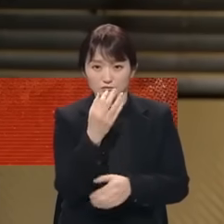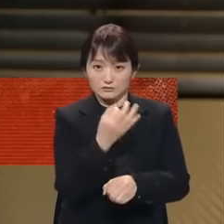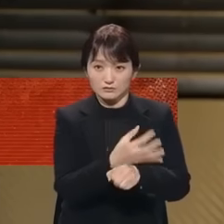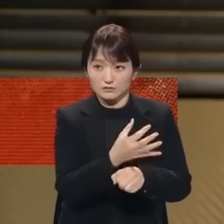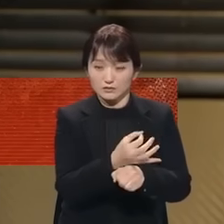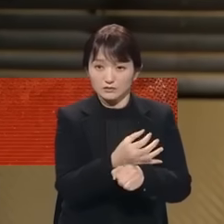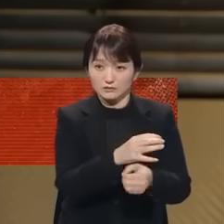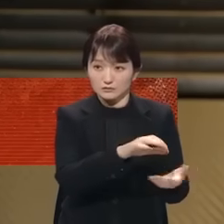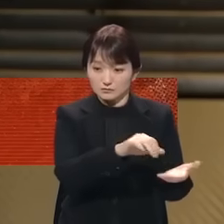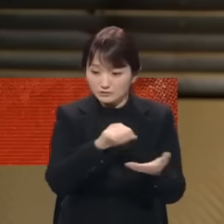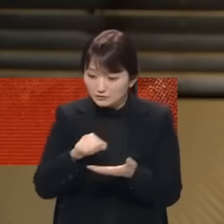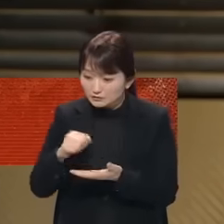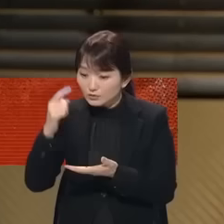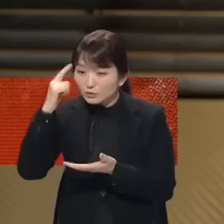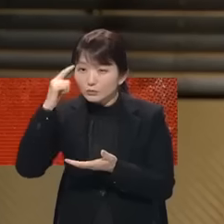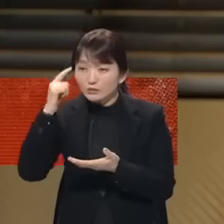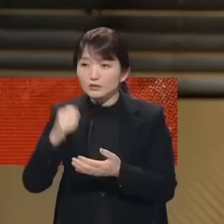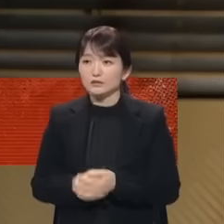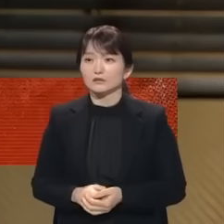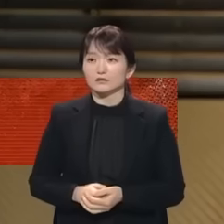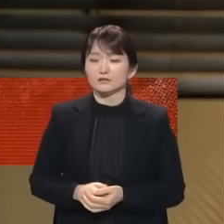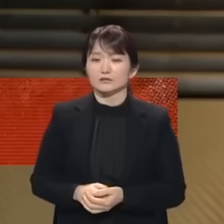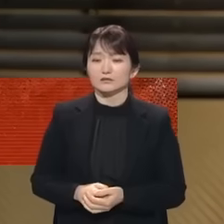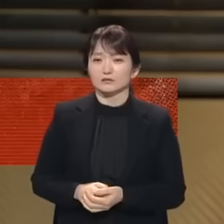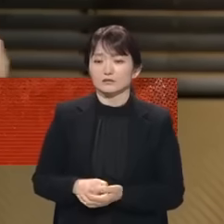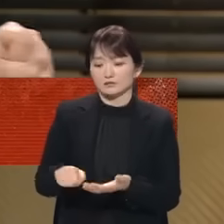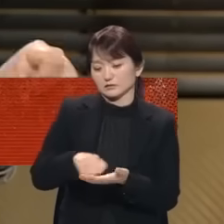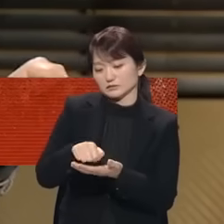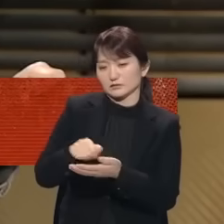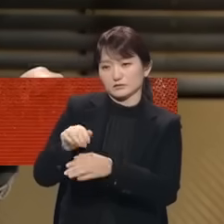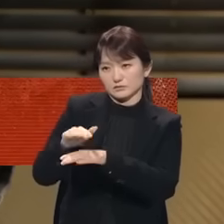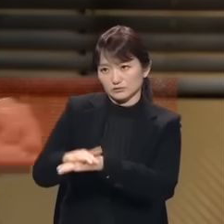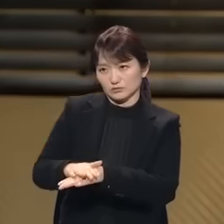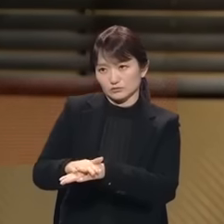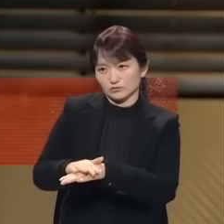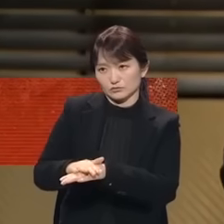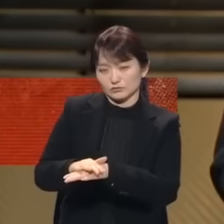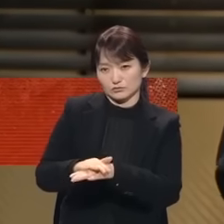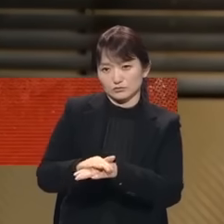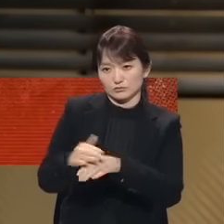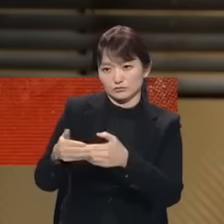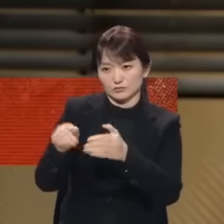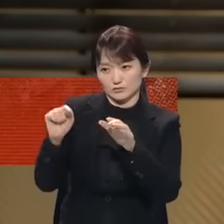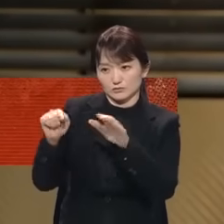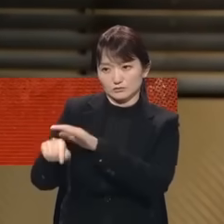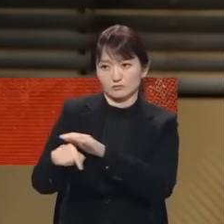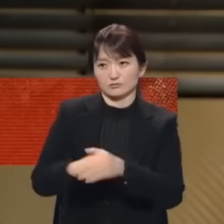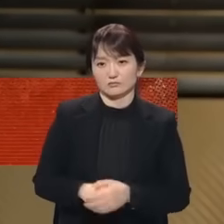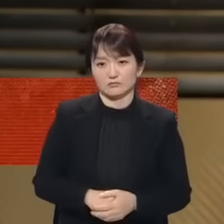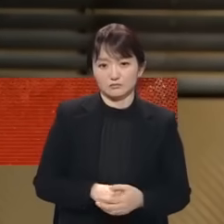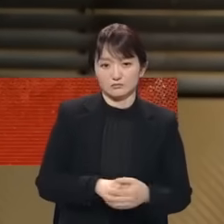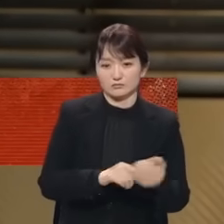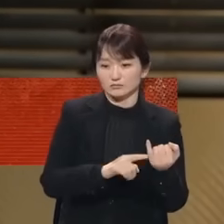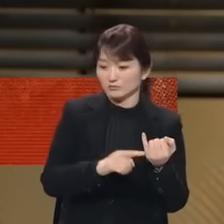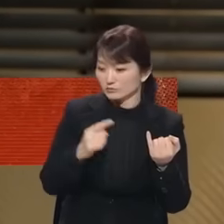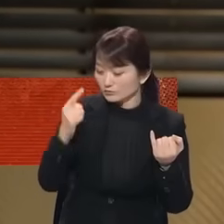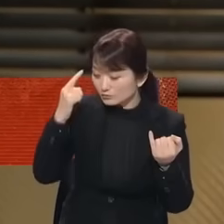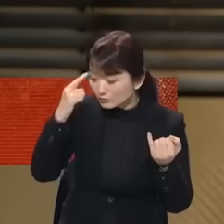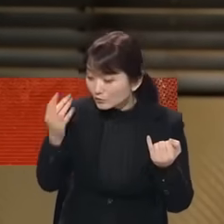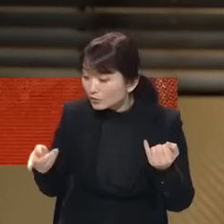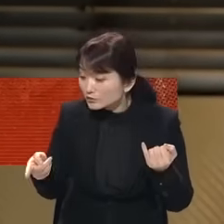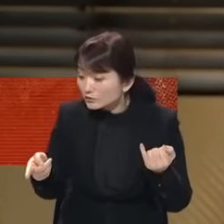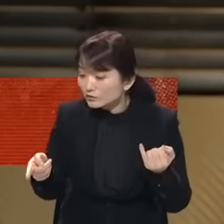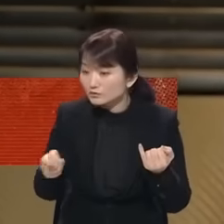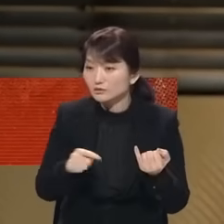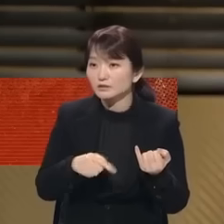왜 사온나 싶어서 봤는데 싱크대에 두고 이제 들어갔다고 그래요 그래서 임씨가 이거 뭐냐 하니까 내가 사온 거라고